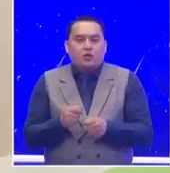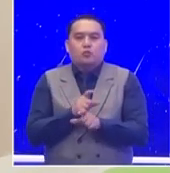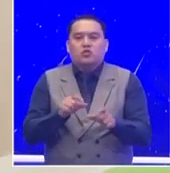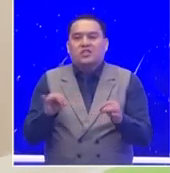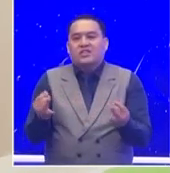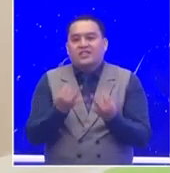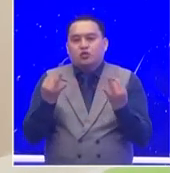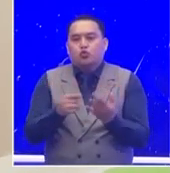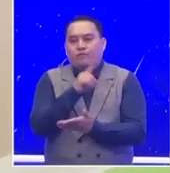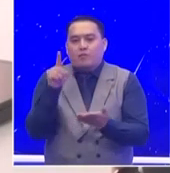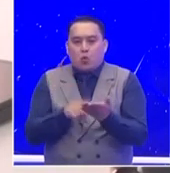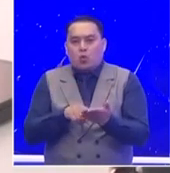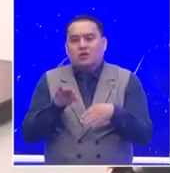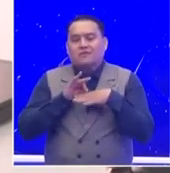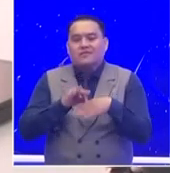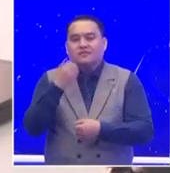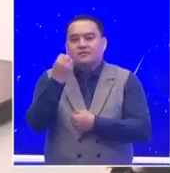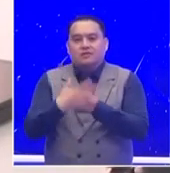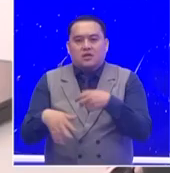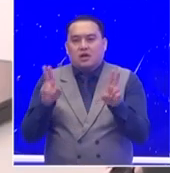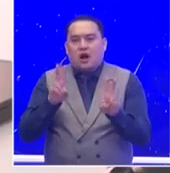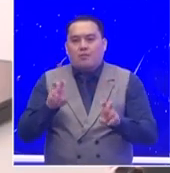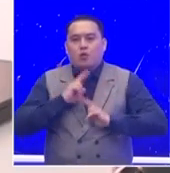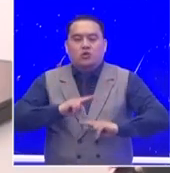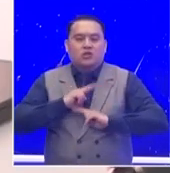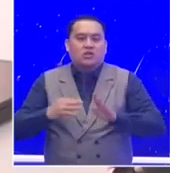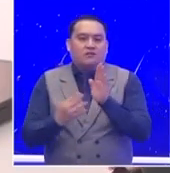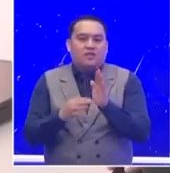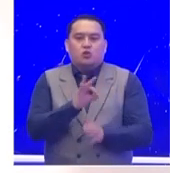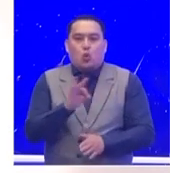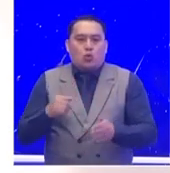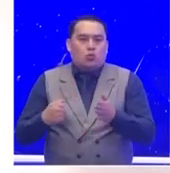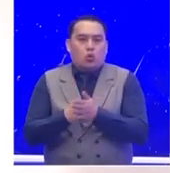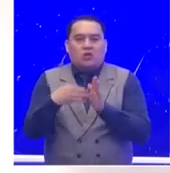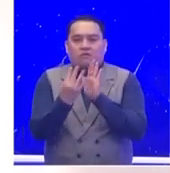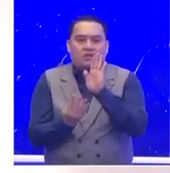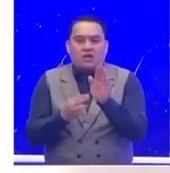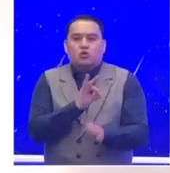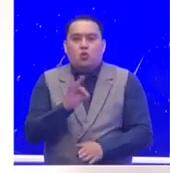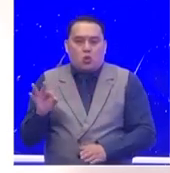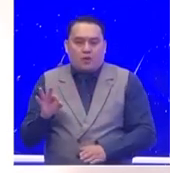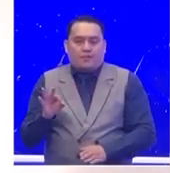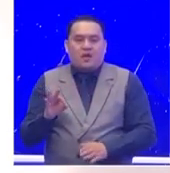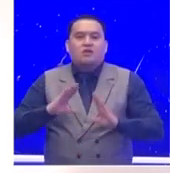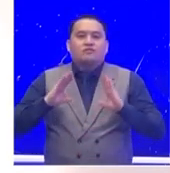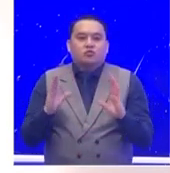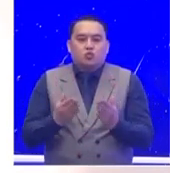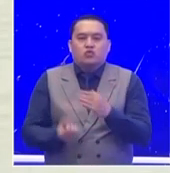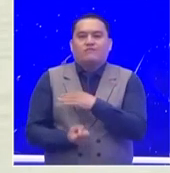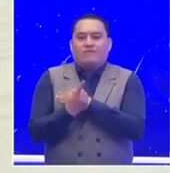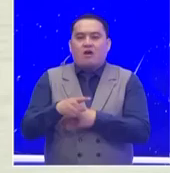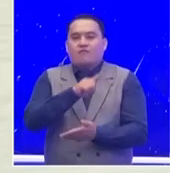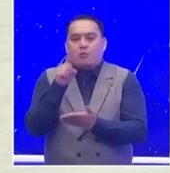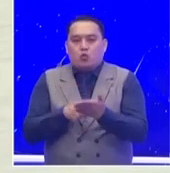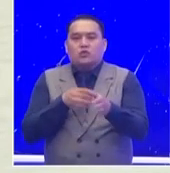интересующим их вопросам проводится в сервисном центре в рабочие дни с 9:00 до 19:00. Также в случае каких-либо вопросов